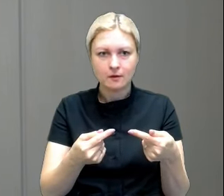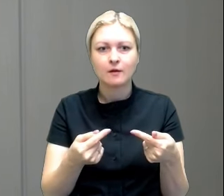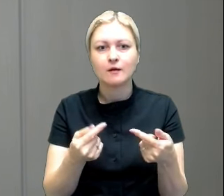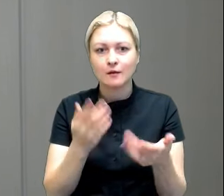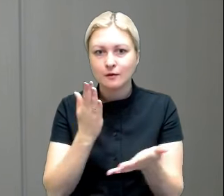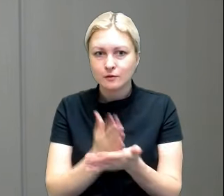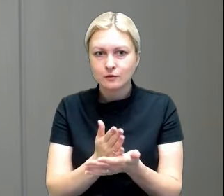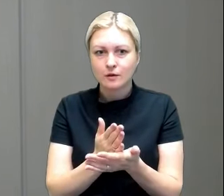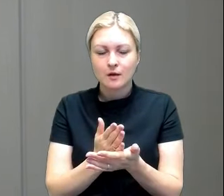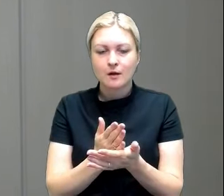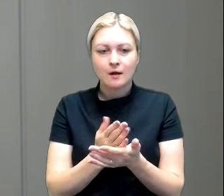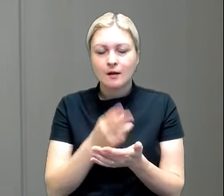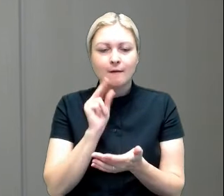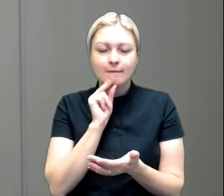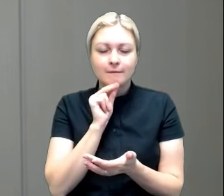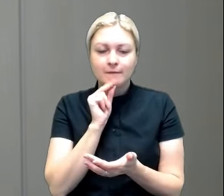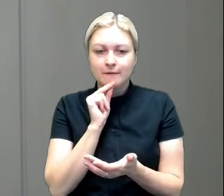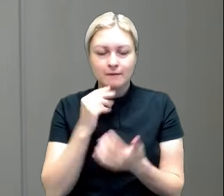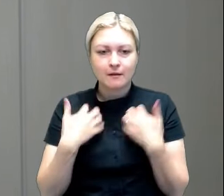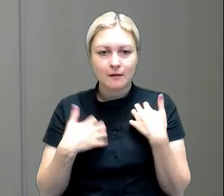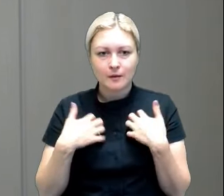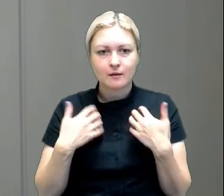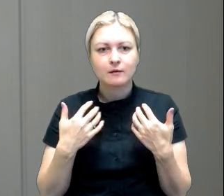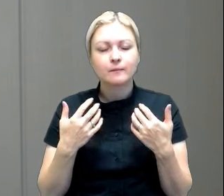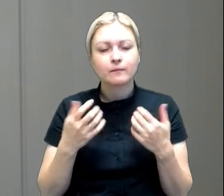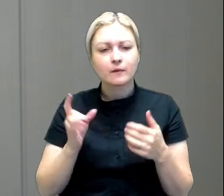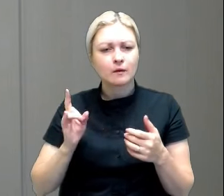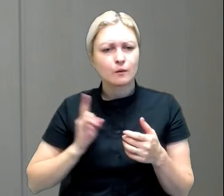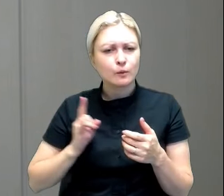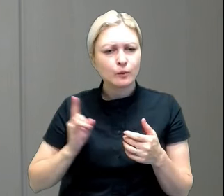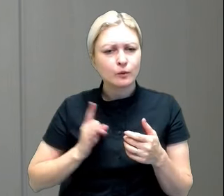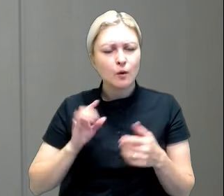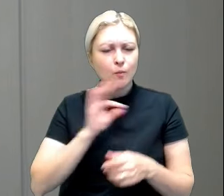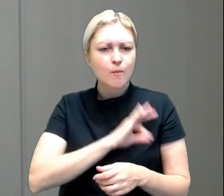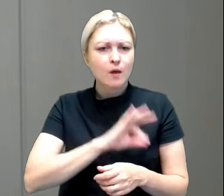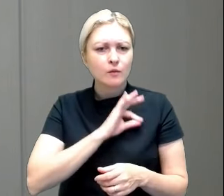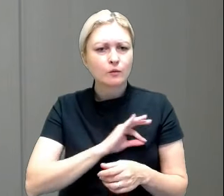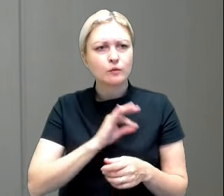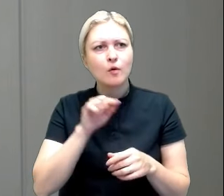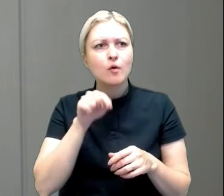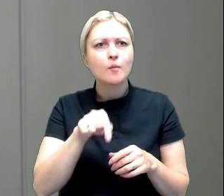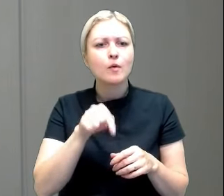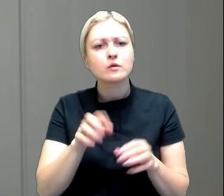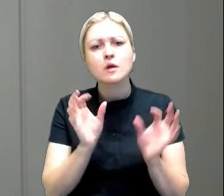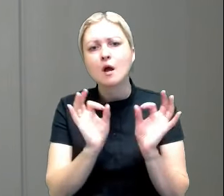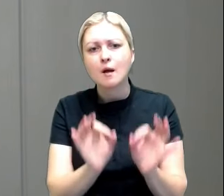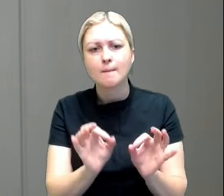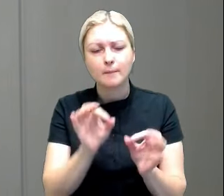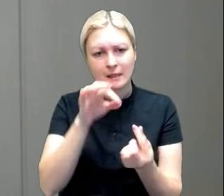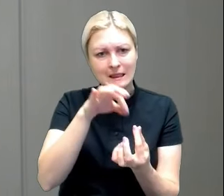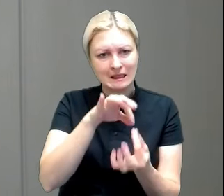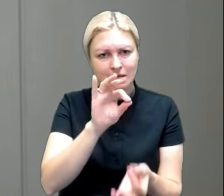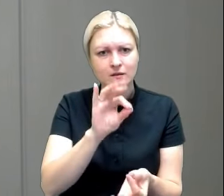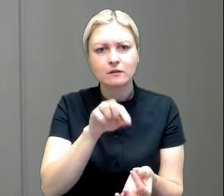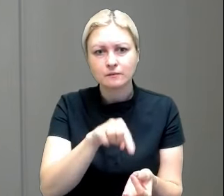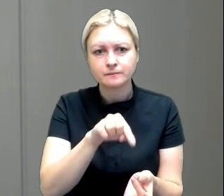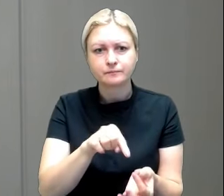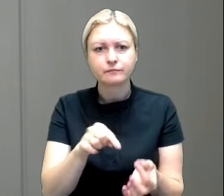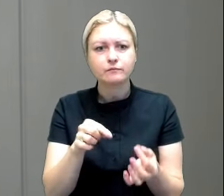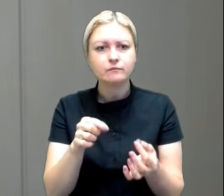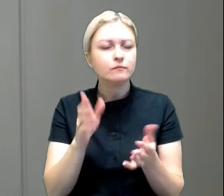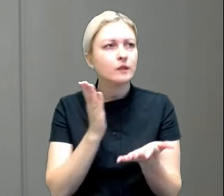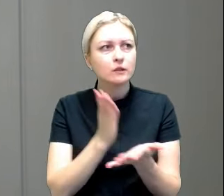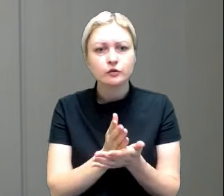valstybės savivaldybės turto ir lėšų panaudojimo tikslingumo ar net galimo privačių bei viešųjų interesų supainiojimo